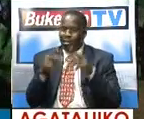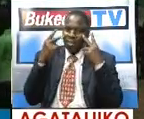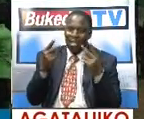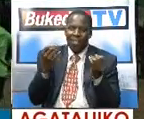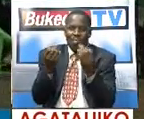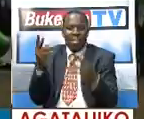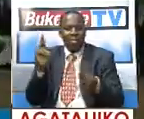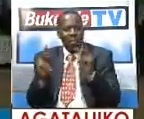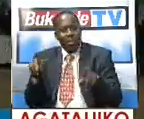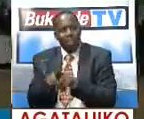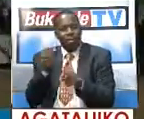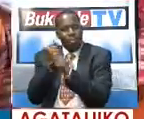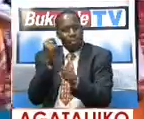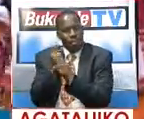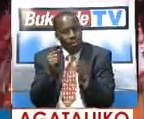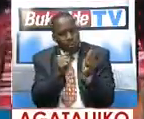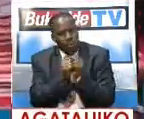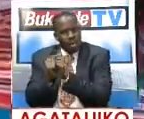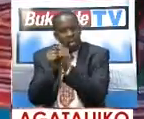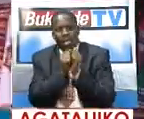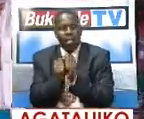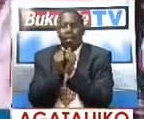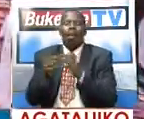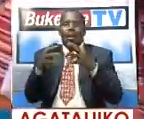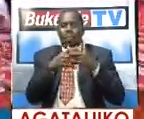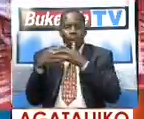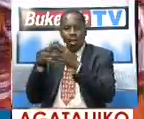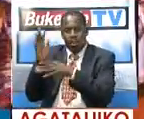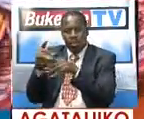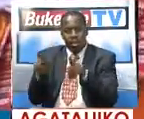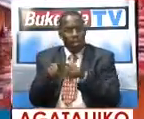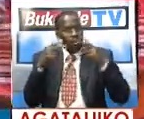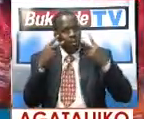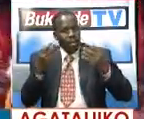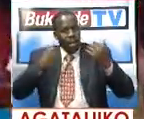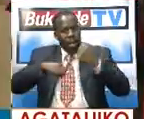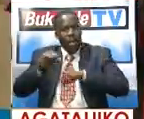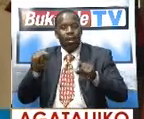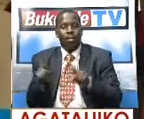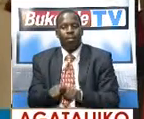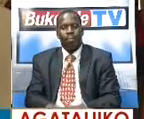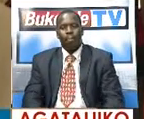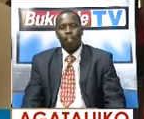essomero lino okukolera awamu n'ekitebe kya Amerika okulaba ng'essomero eryo lyeyongera okukulaakulana.